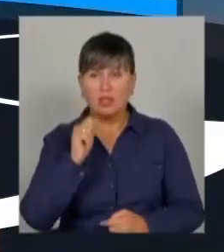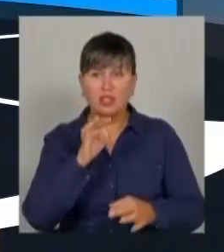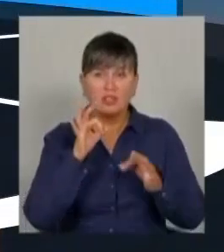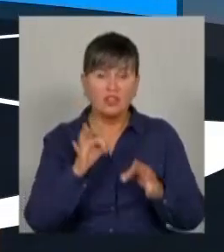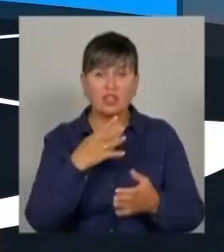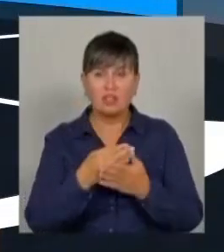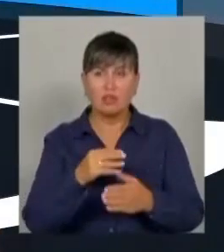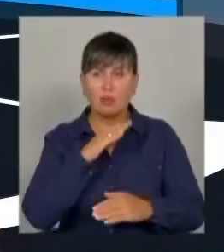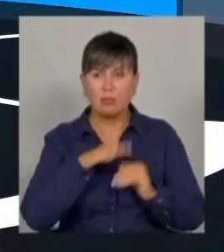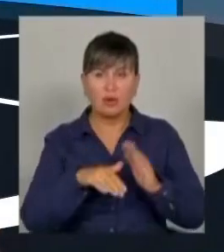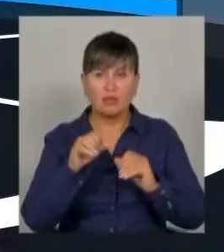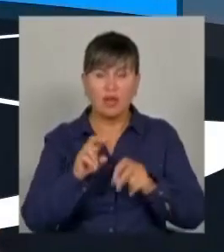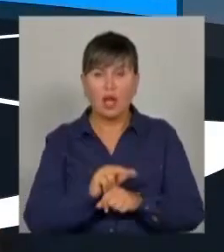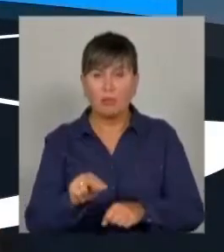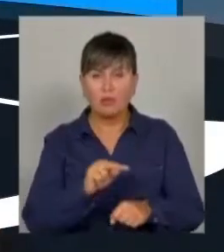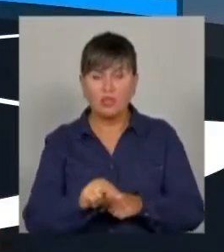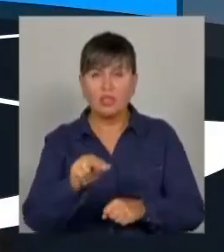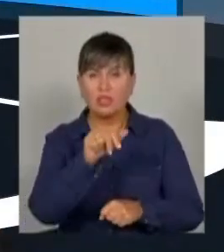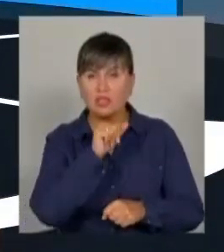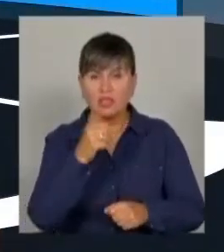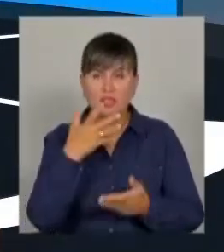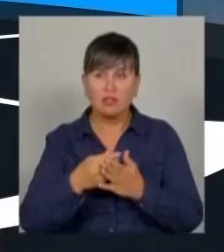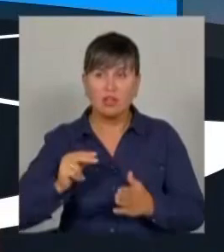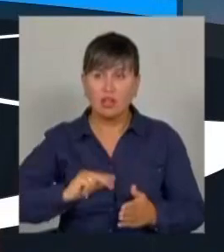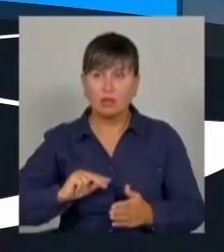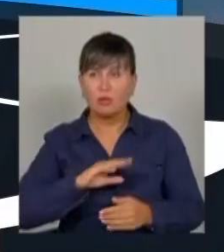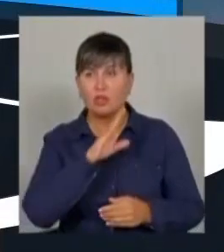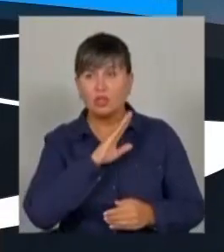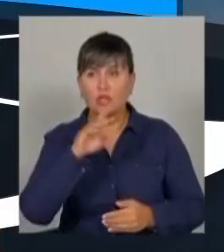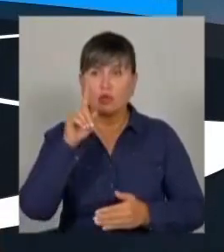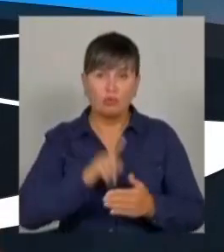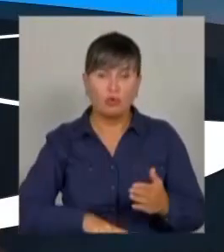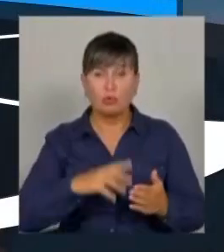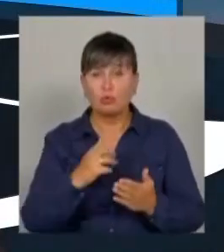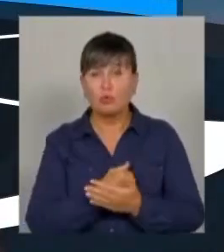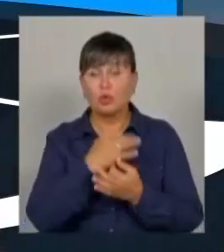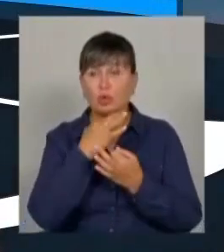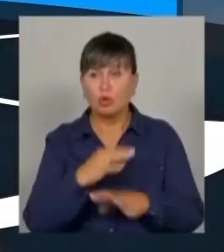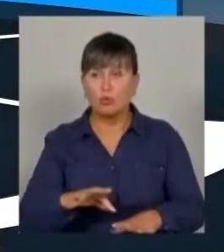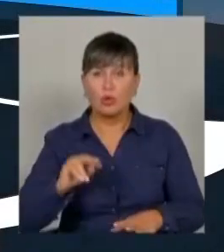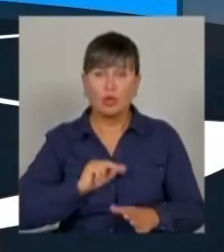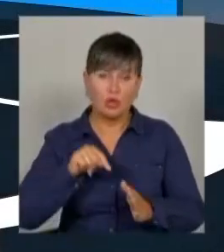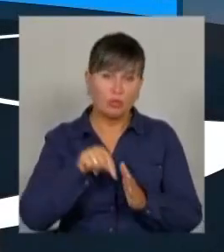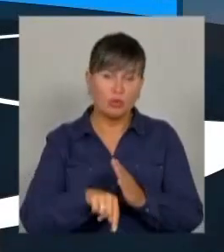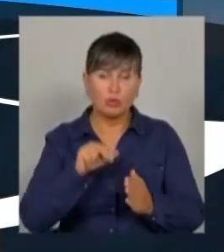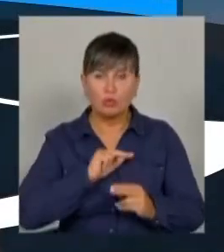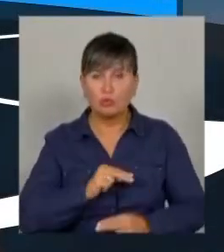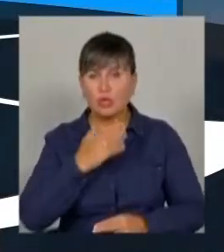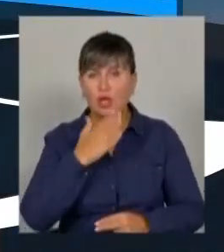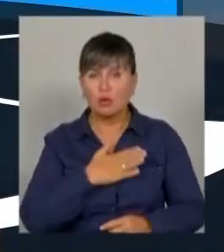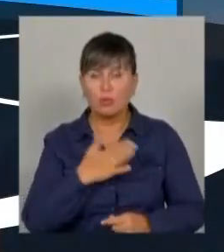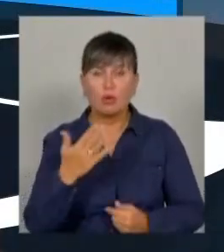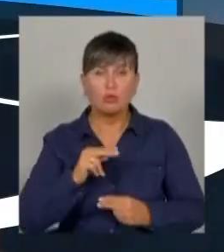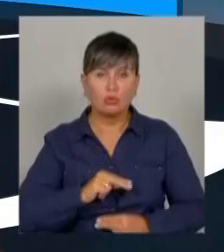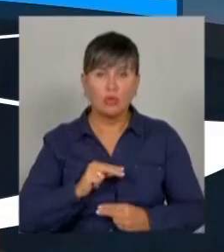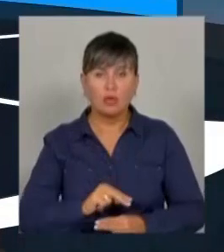своей профессии и обучает молодежь секретам своего ремесла женщина уверена Успех любой работы кроется в трудолюбии А